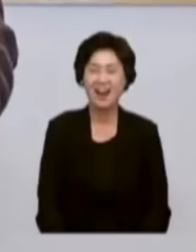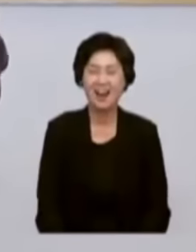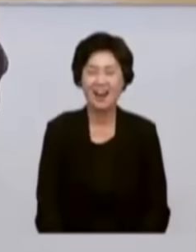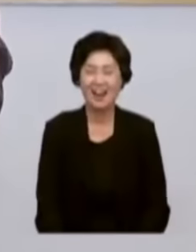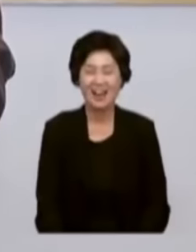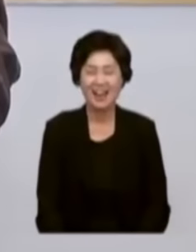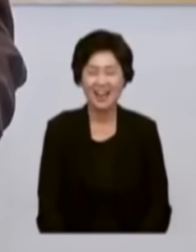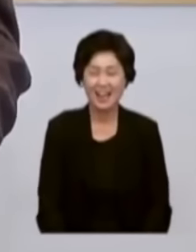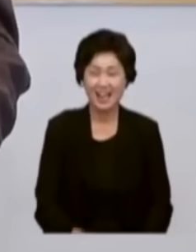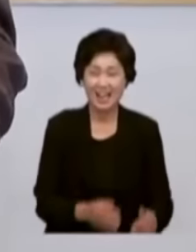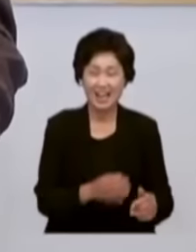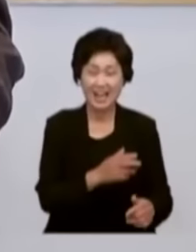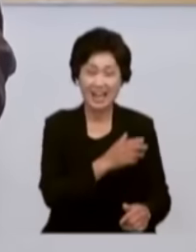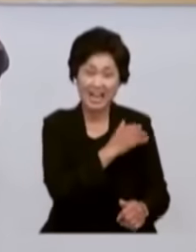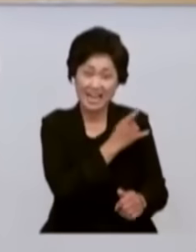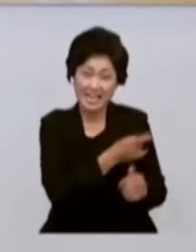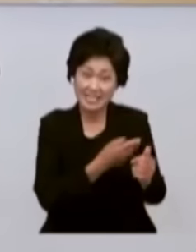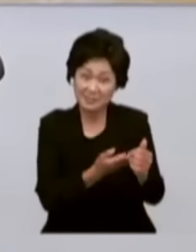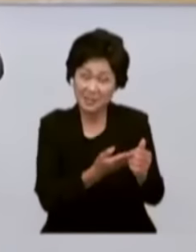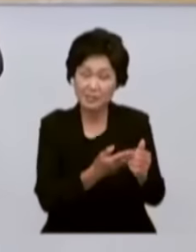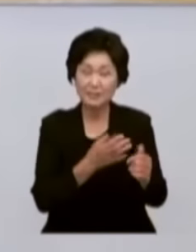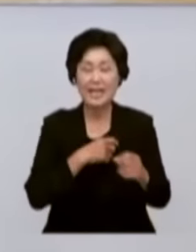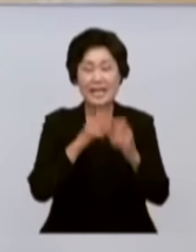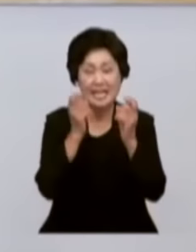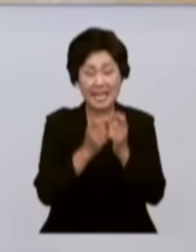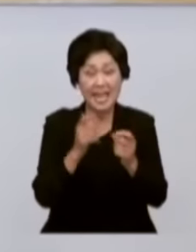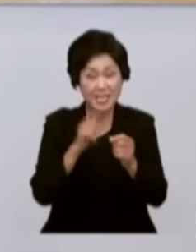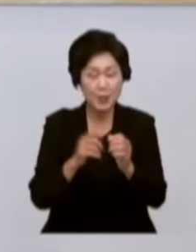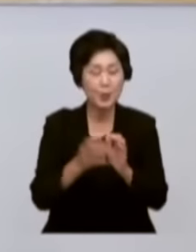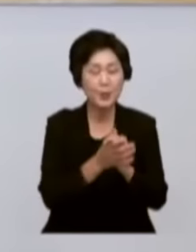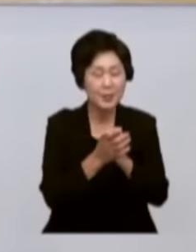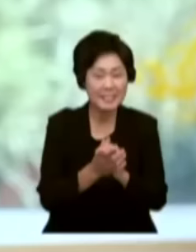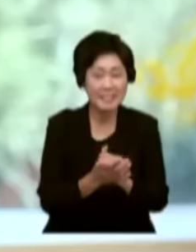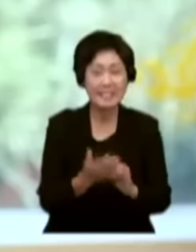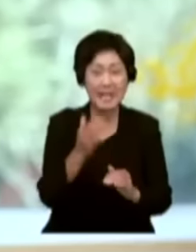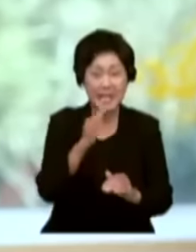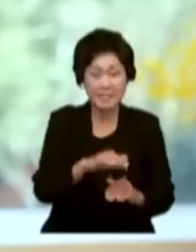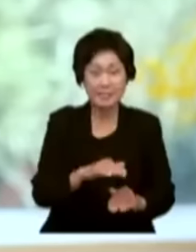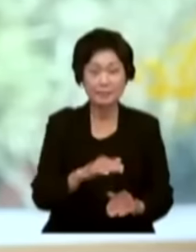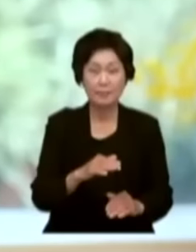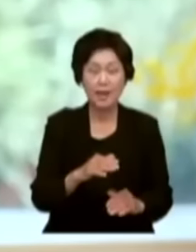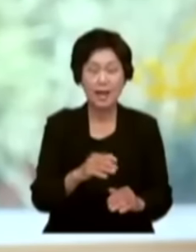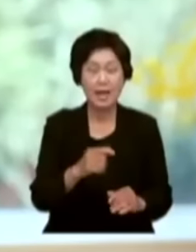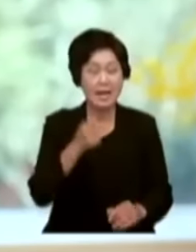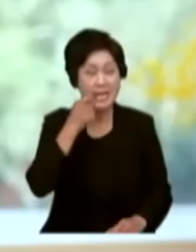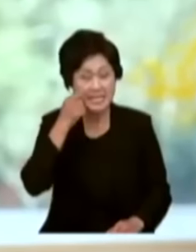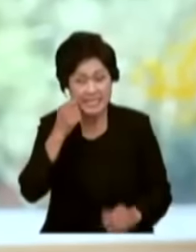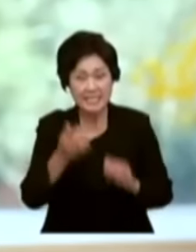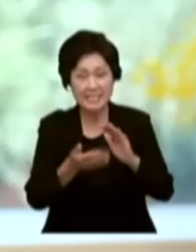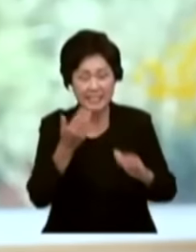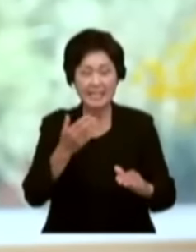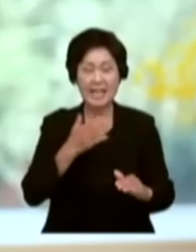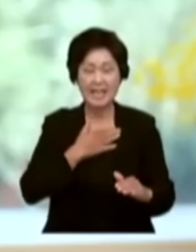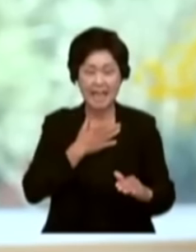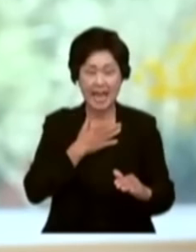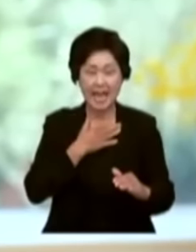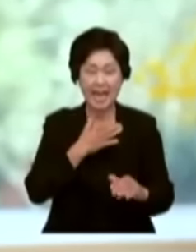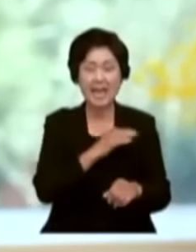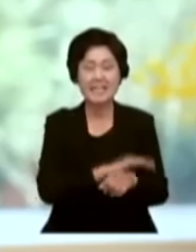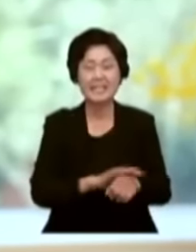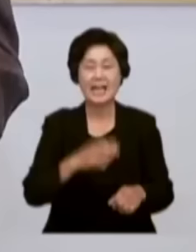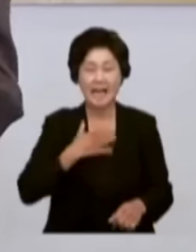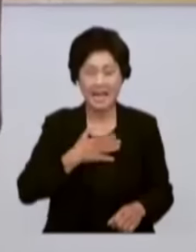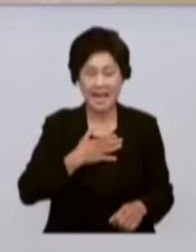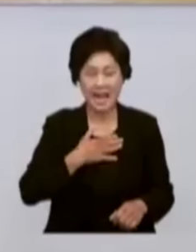네. 조영구 씨는 저도 개인적으로 참 친하잖아요. 네, 그러니까 네. 조영구 씨가 탑에 올라가기 전에는 저 잘 알아. 예. 아, 네. 근데